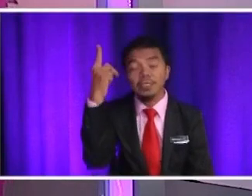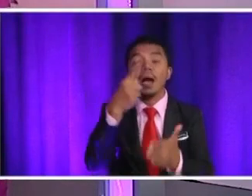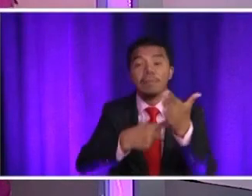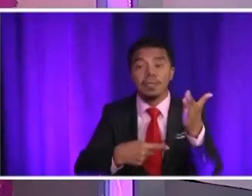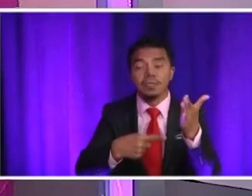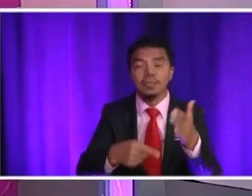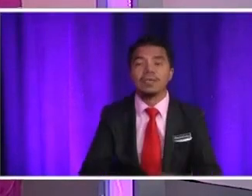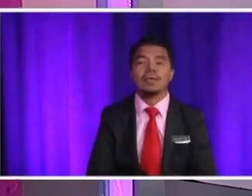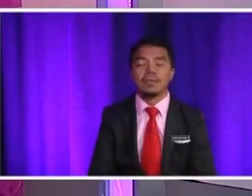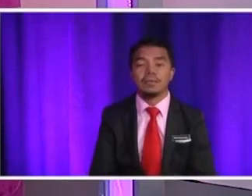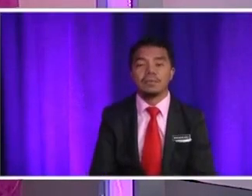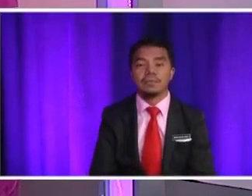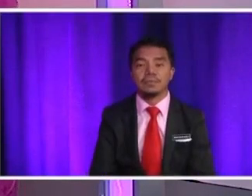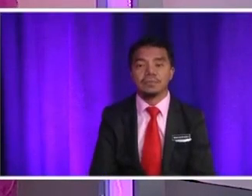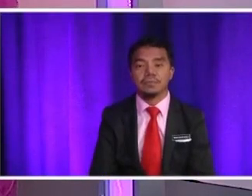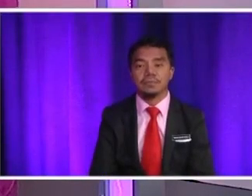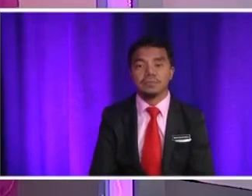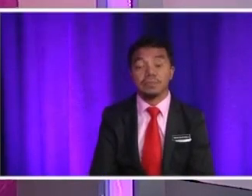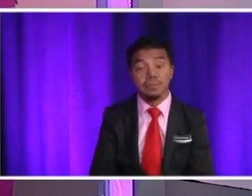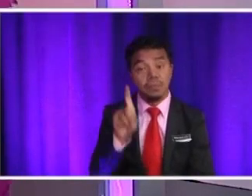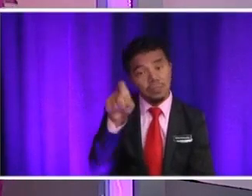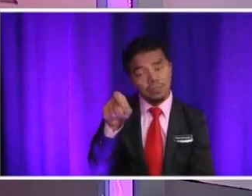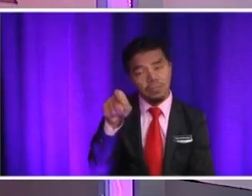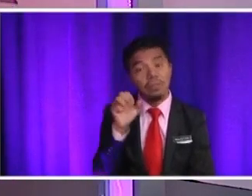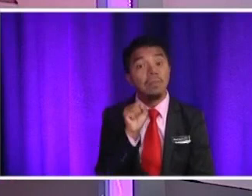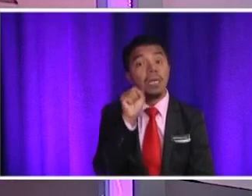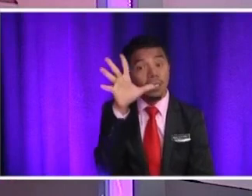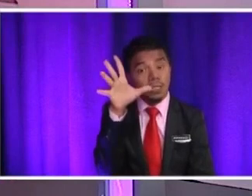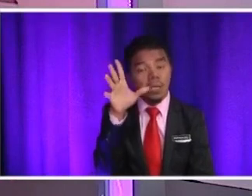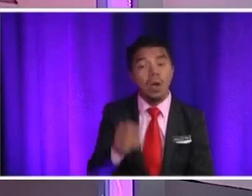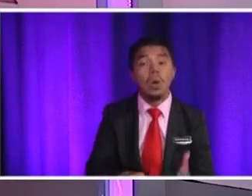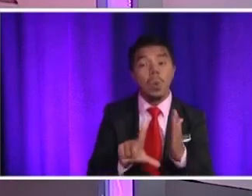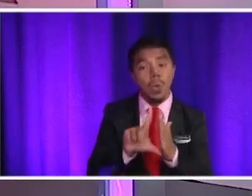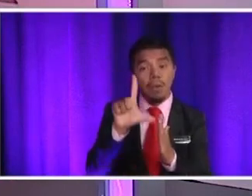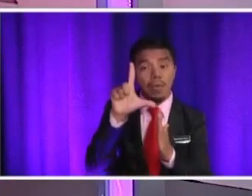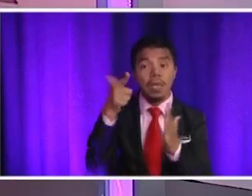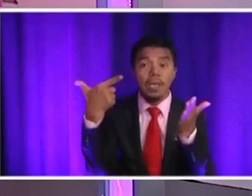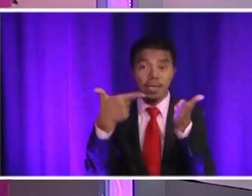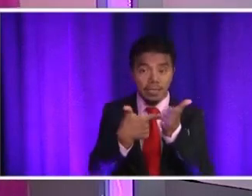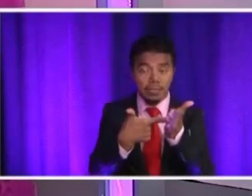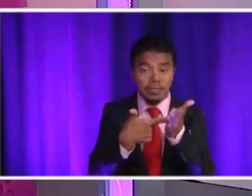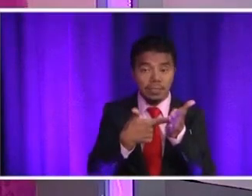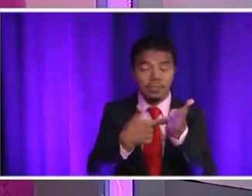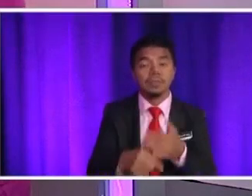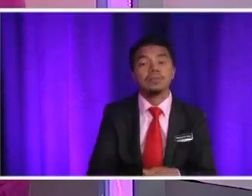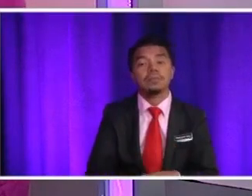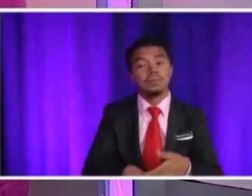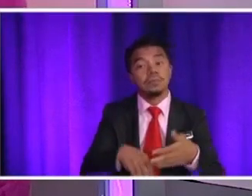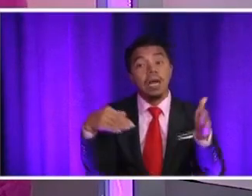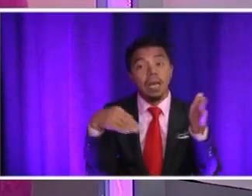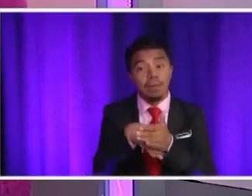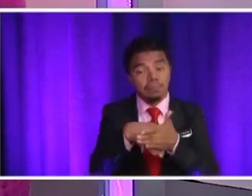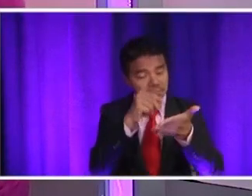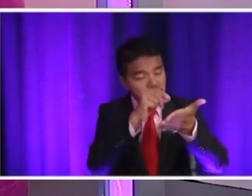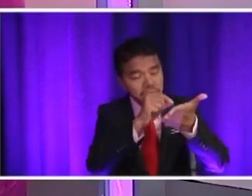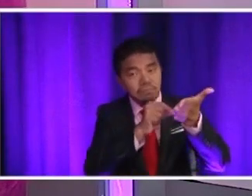perniagaan dan dia juga memastikan perniagaan itu bersaing dengan perniagaan orang lain dengan cara dia kena kreatif lah yang